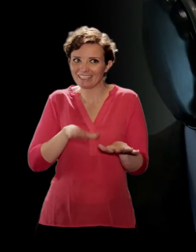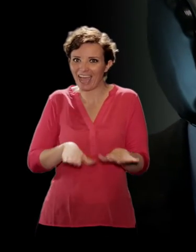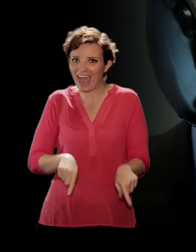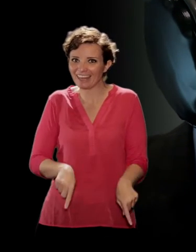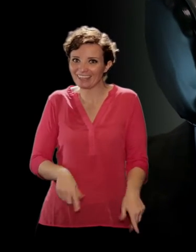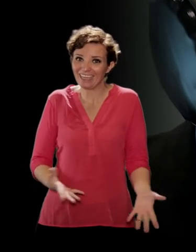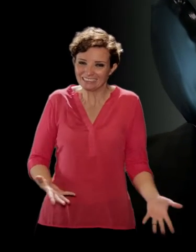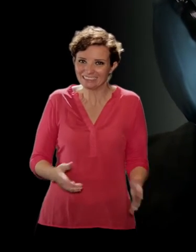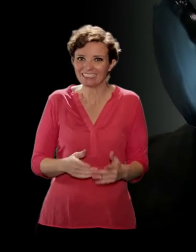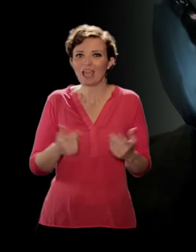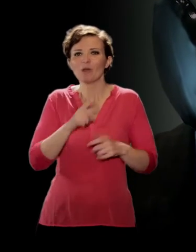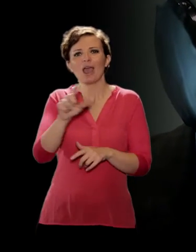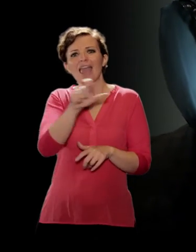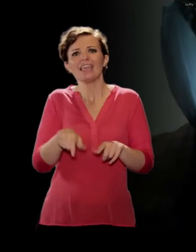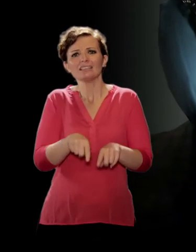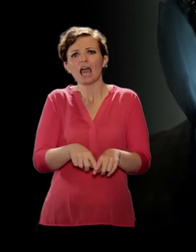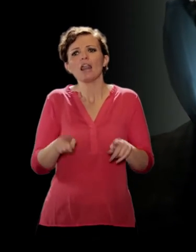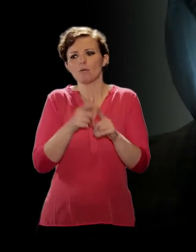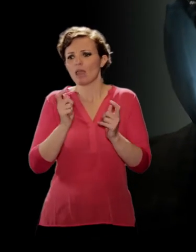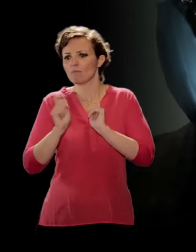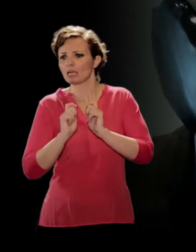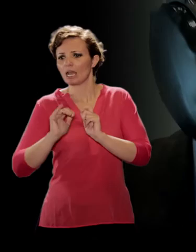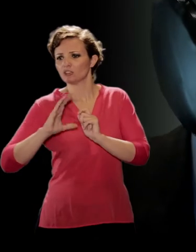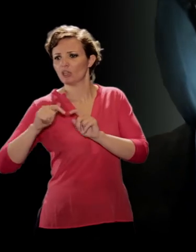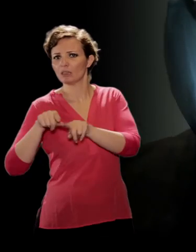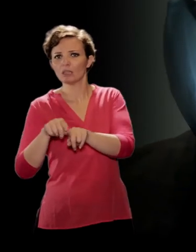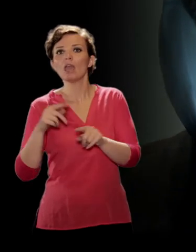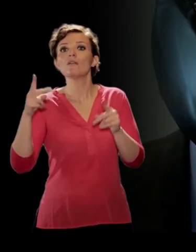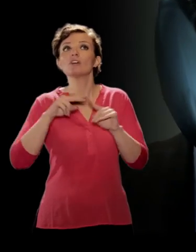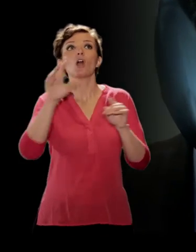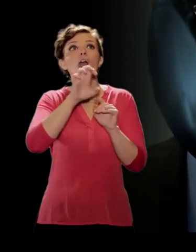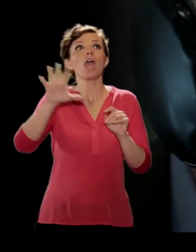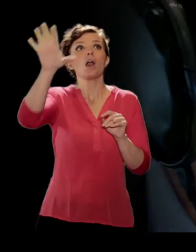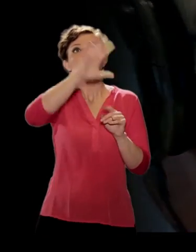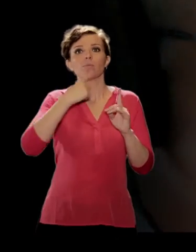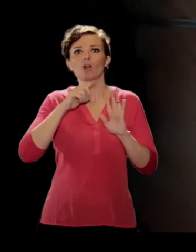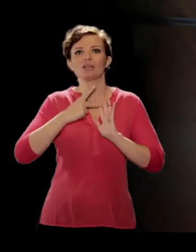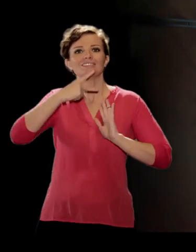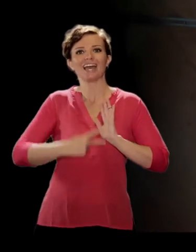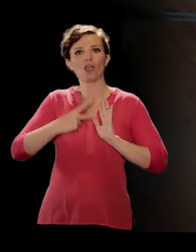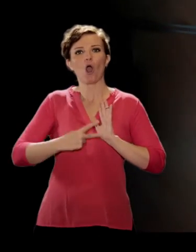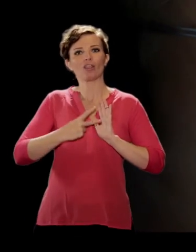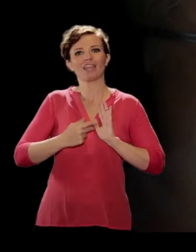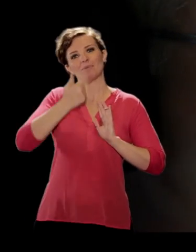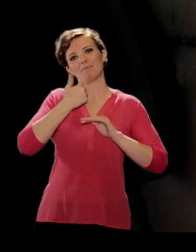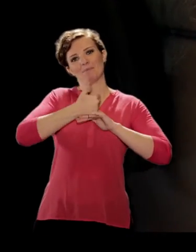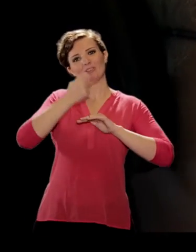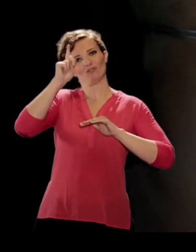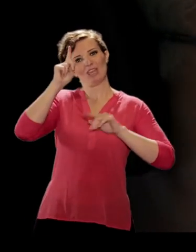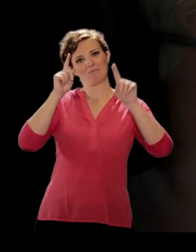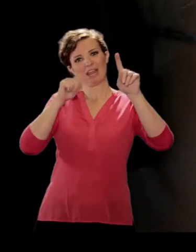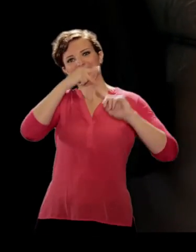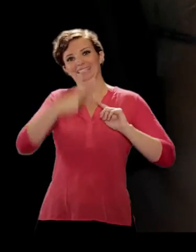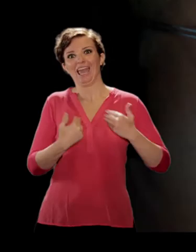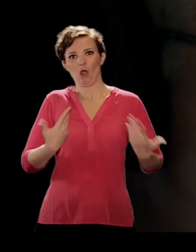L'Italia come manifatturiera nel campo dell'ICT è la seconda in Europa dopo la Germania. Ma anche sul piano dei servizi, viaggia a